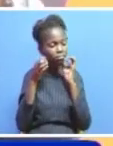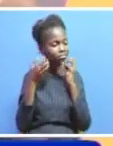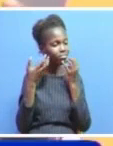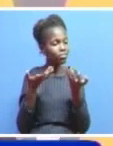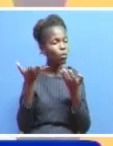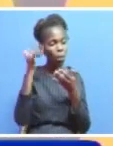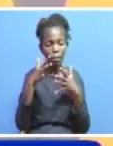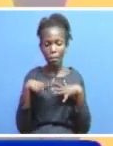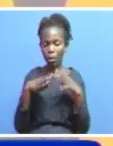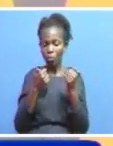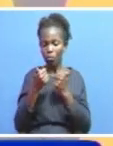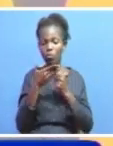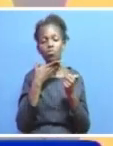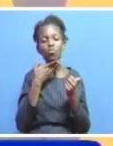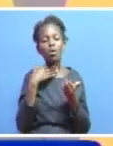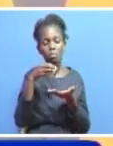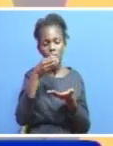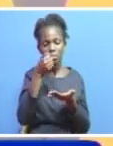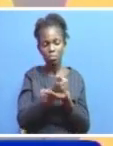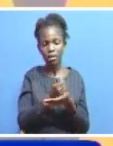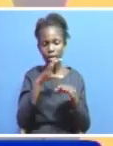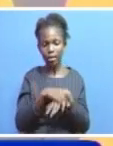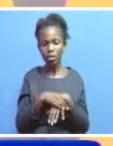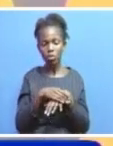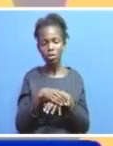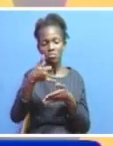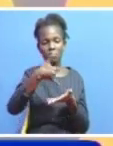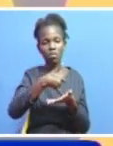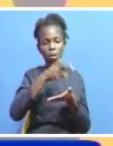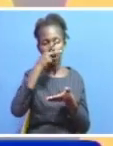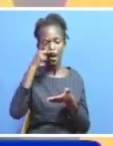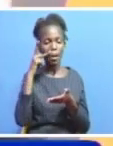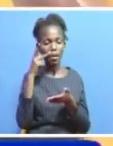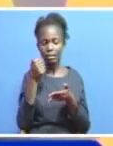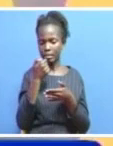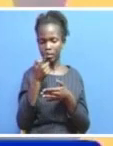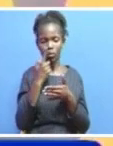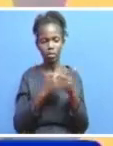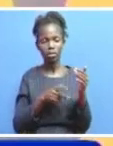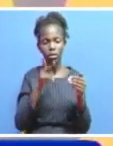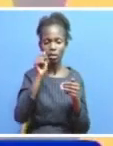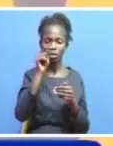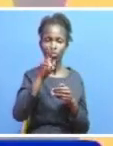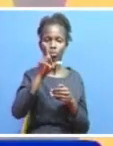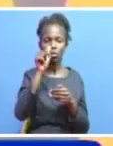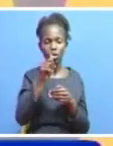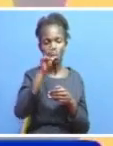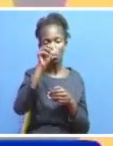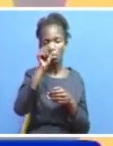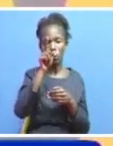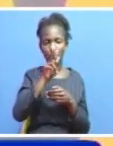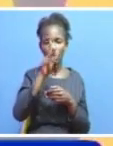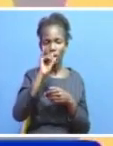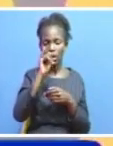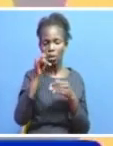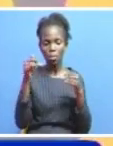kwenda kukita mawaza ibela. Menye kulikia party leader kuo kwanzia kwa jano, katula, maluki, maoni inge party leader